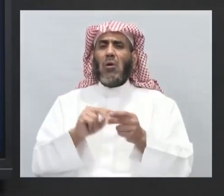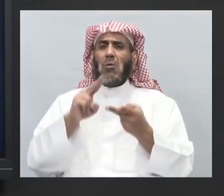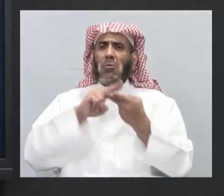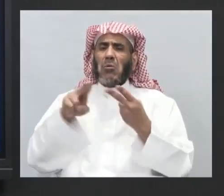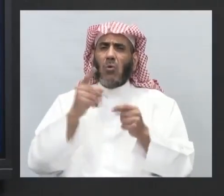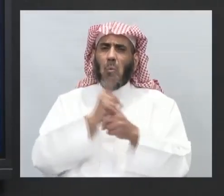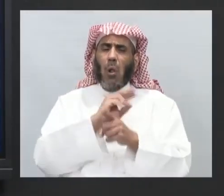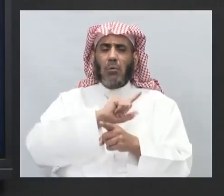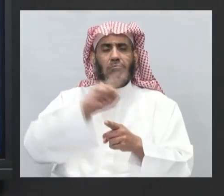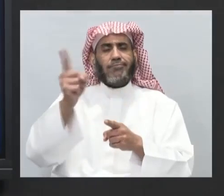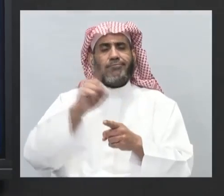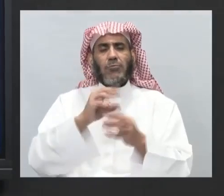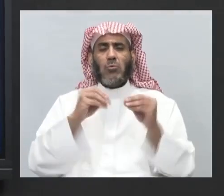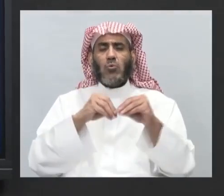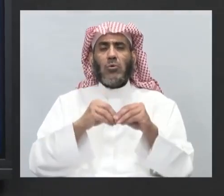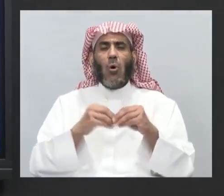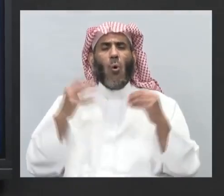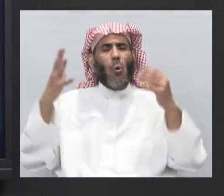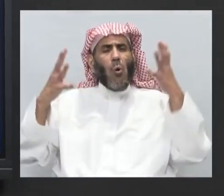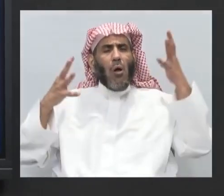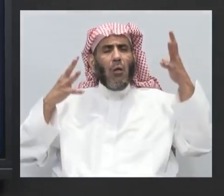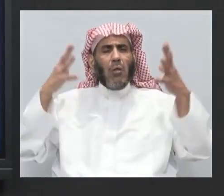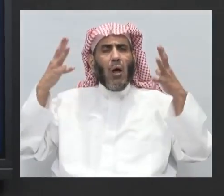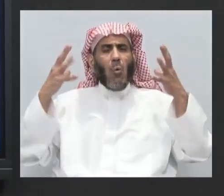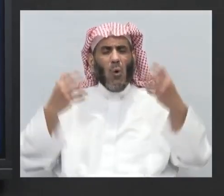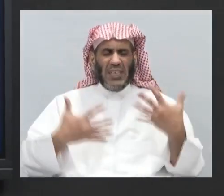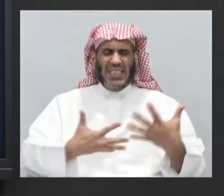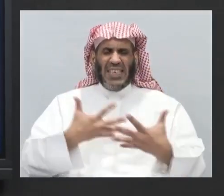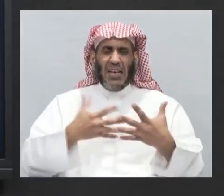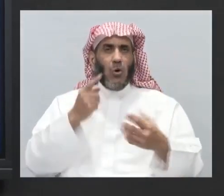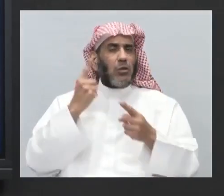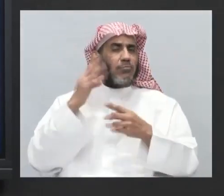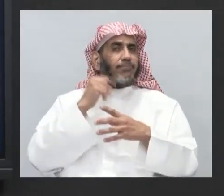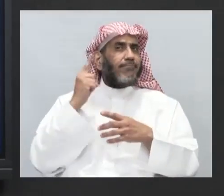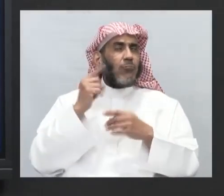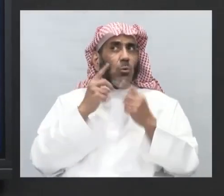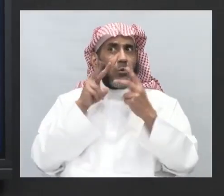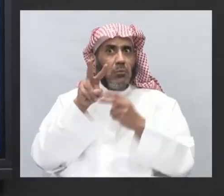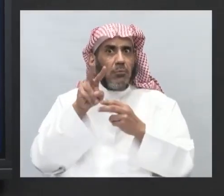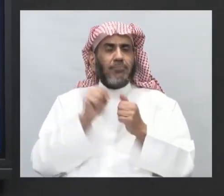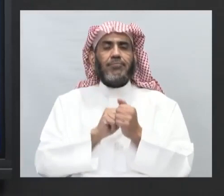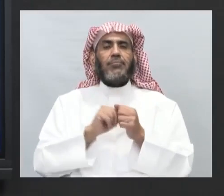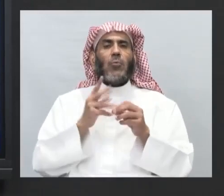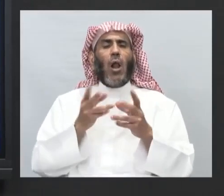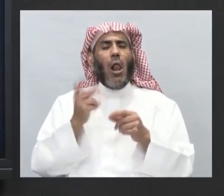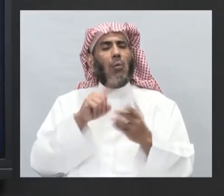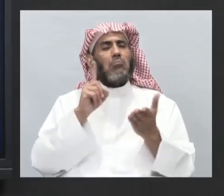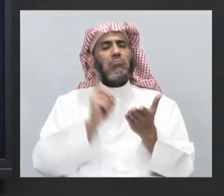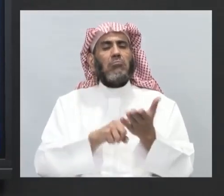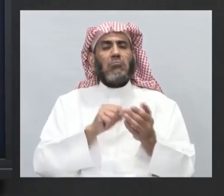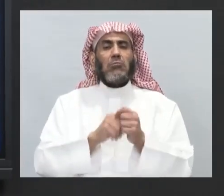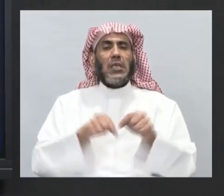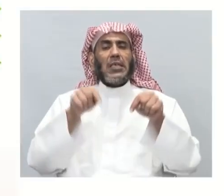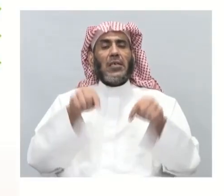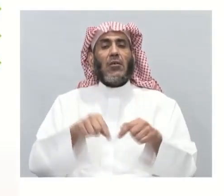اطلاقا لا يمكن لوجود لوجود الضوضاء لوجود الانشغال عدم الانصات عدم الاستماع كل هذه لم تتحقق في